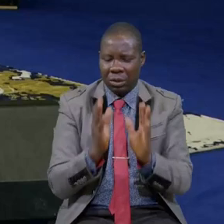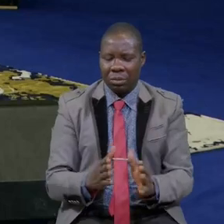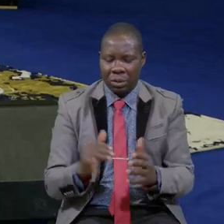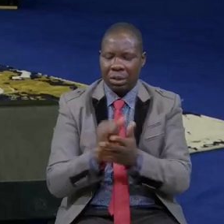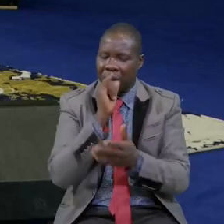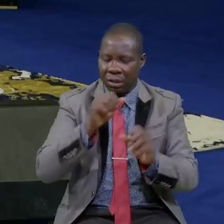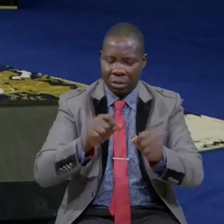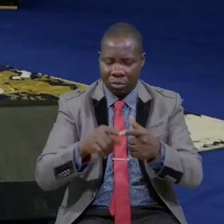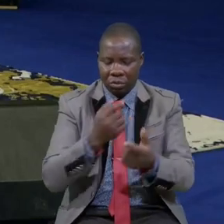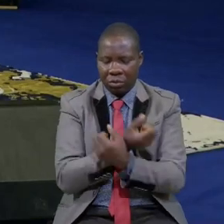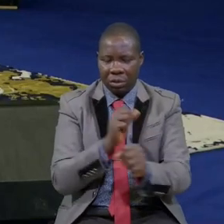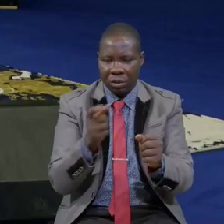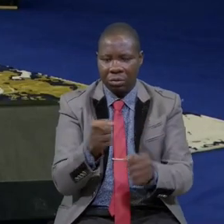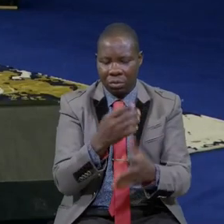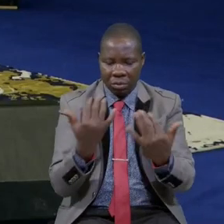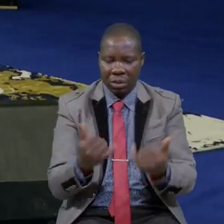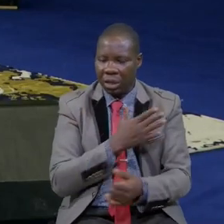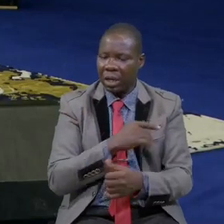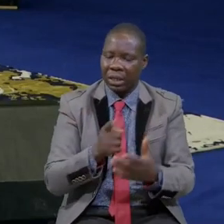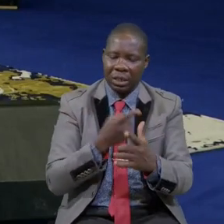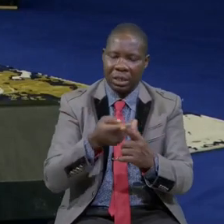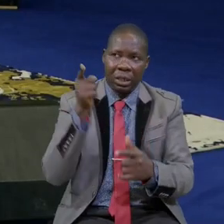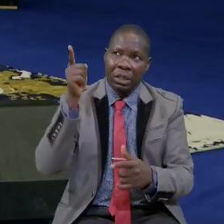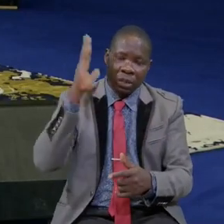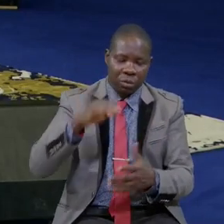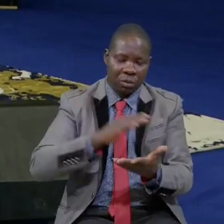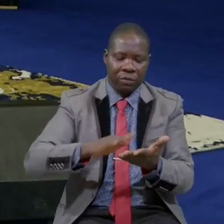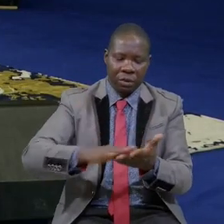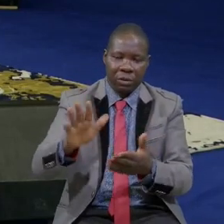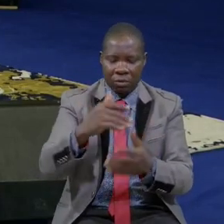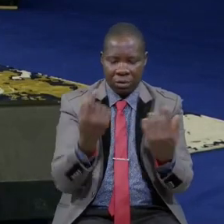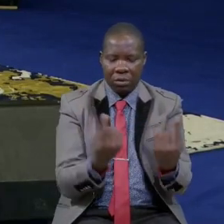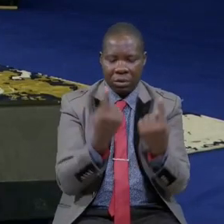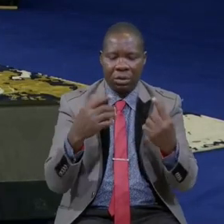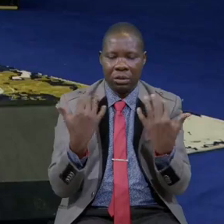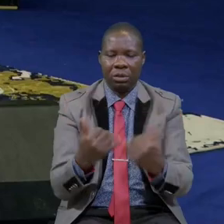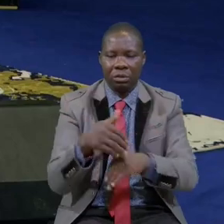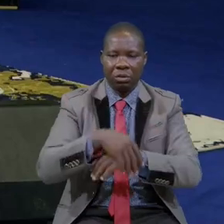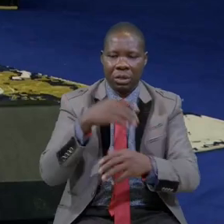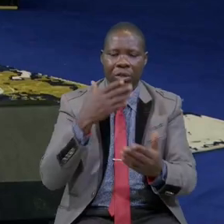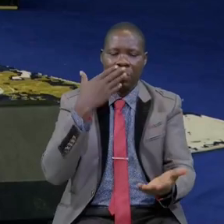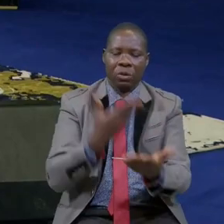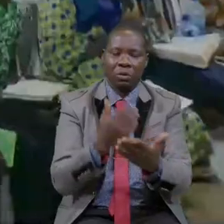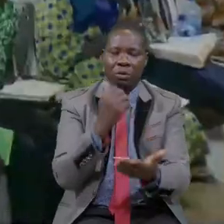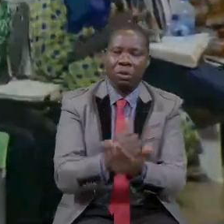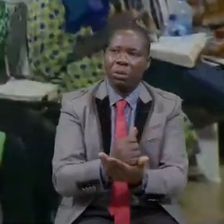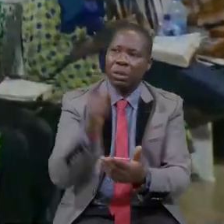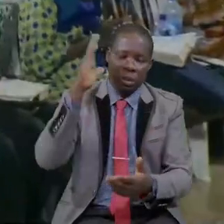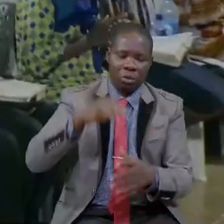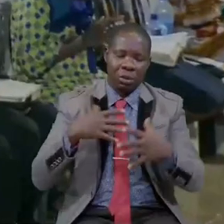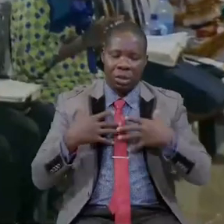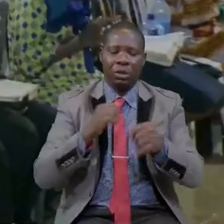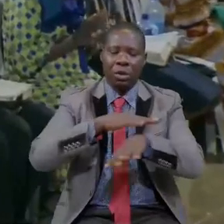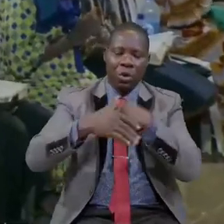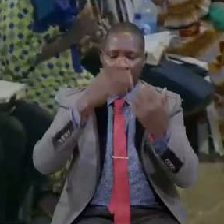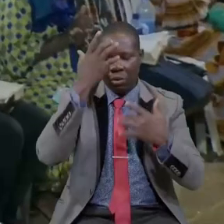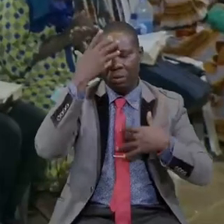Il va pardonner tes péchés ce soir. Donnez-moi un bon amen. Il va guérir toutes tes maladies ce soir.